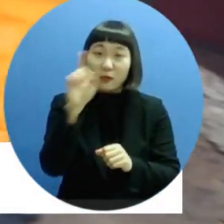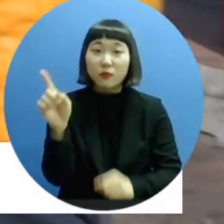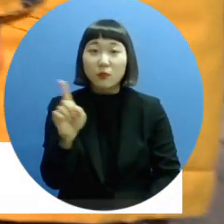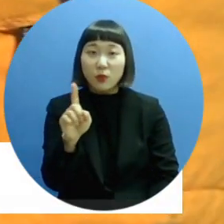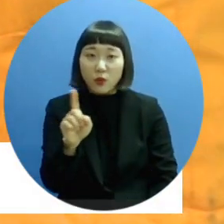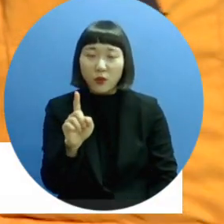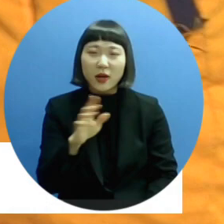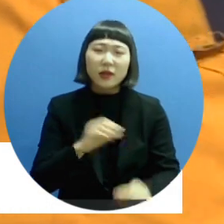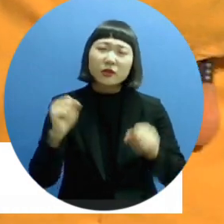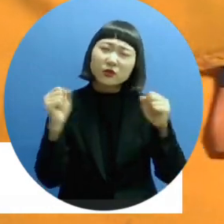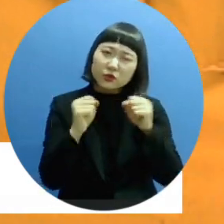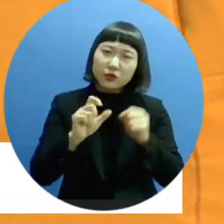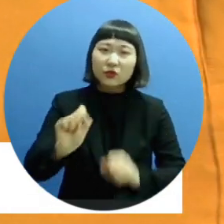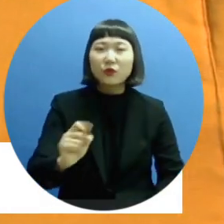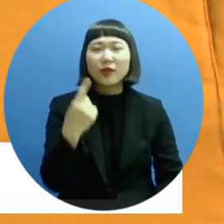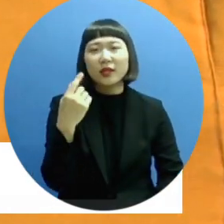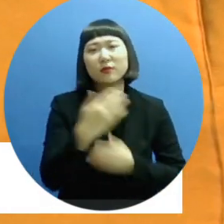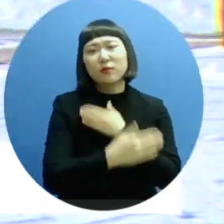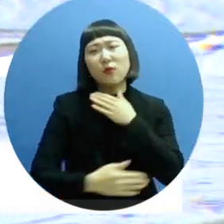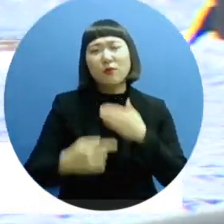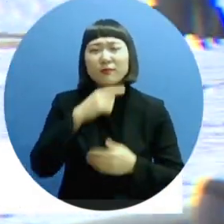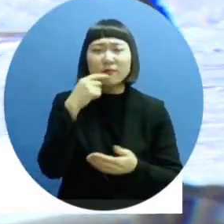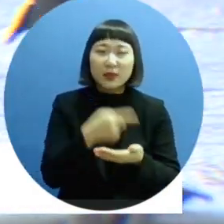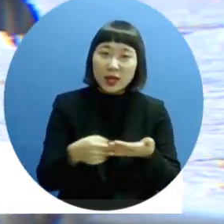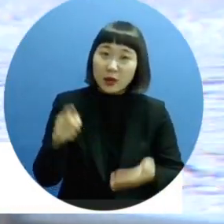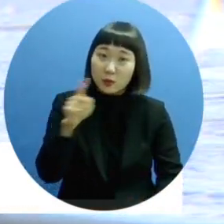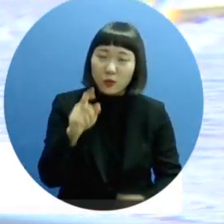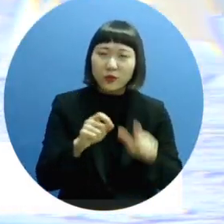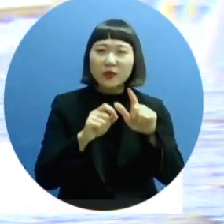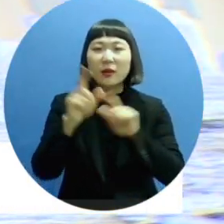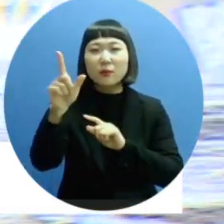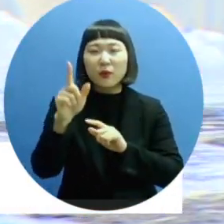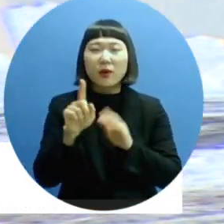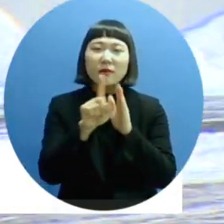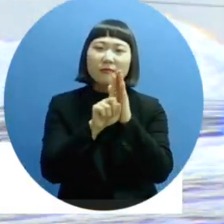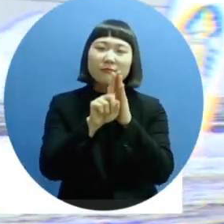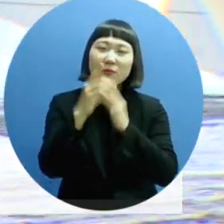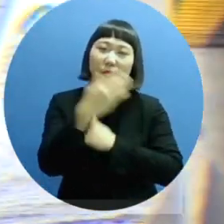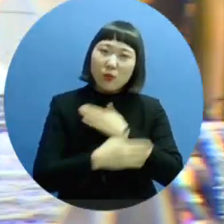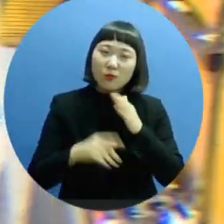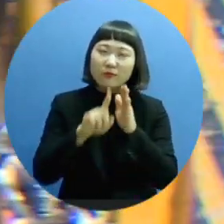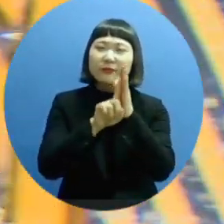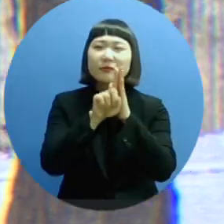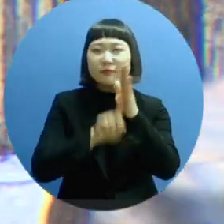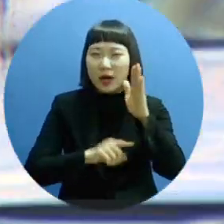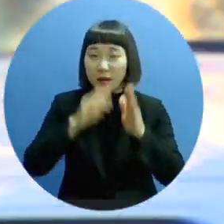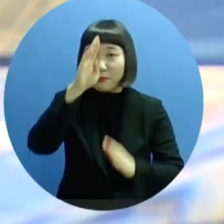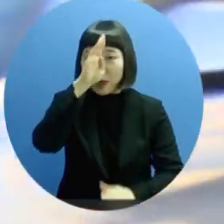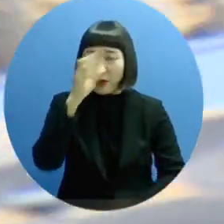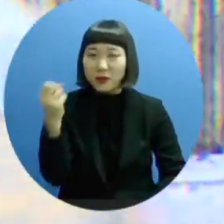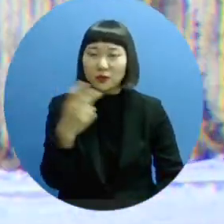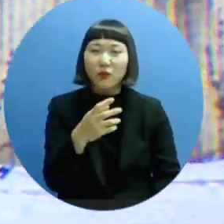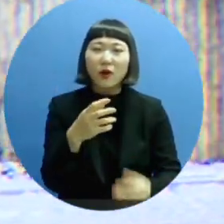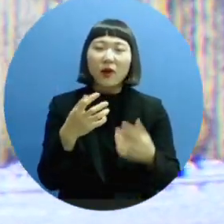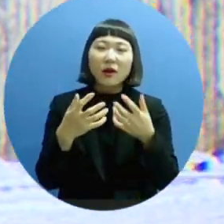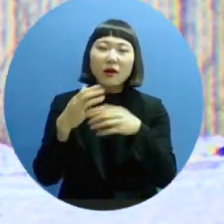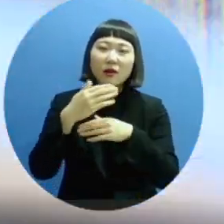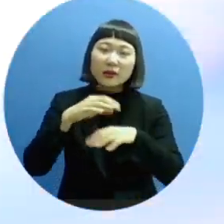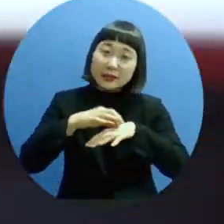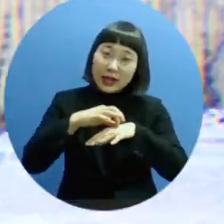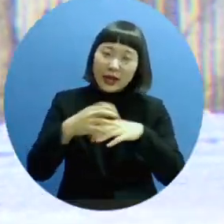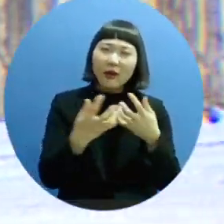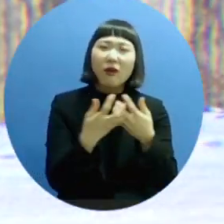입힐 수 있는 질환인데, 대표적으로 저체온증과 동상 등이 있습니다. 지난 겨울 한랭질환자는 직전에